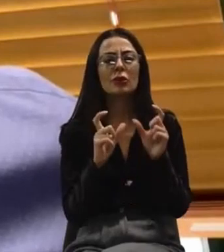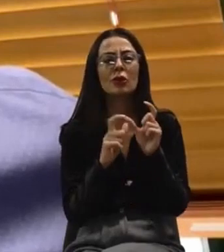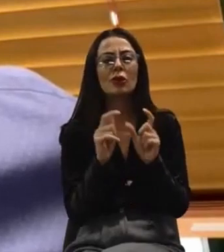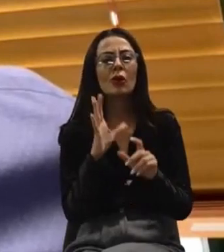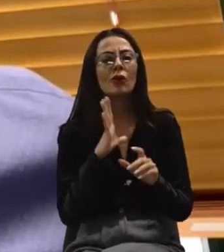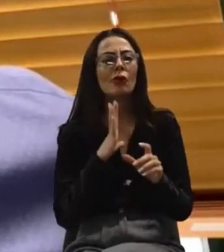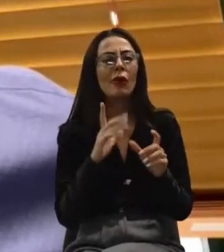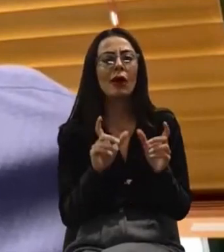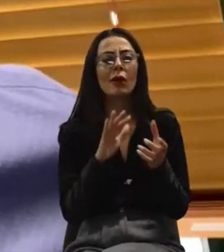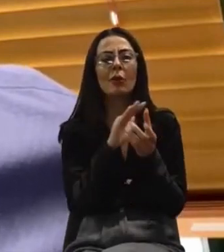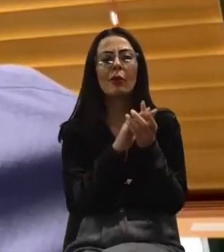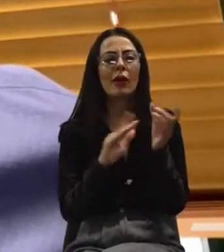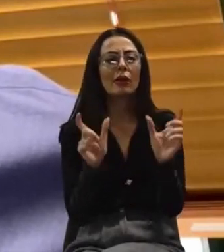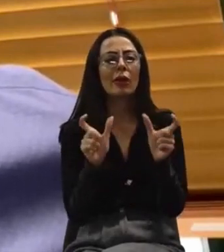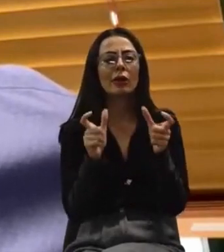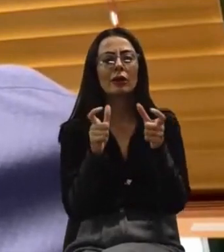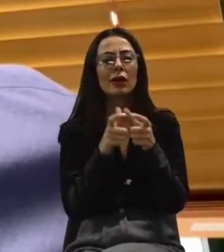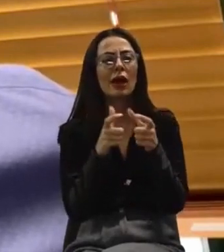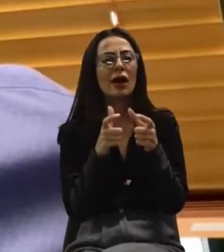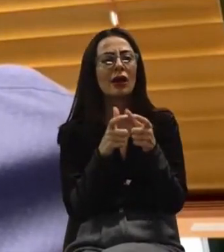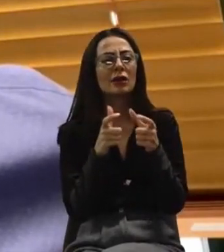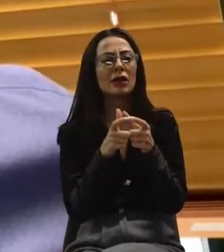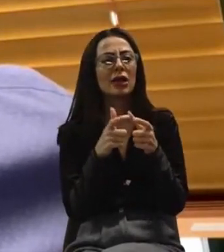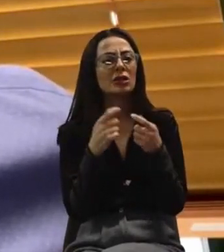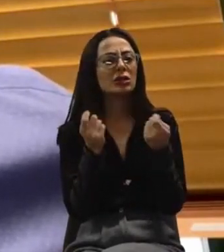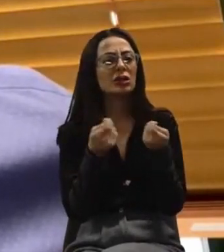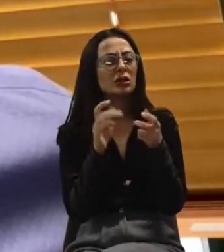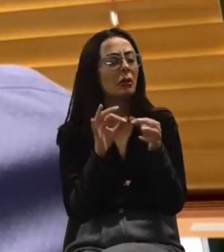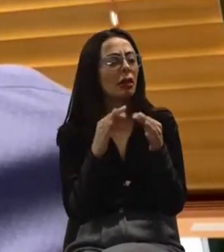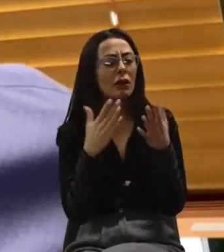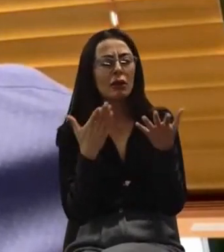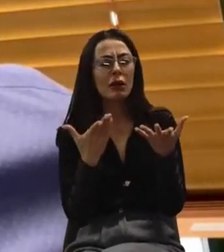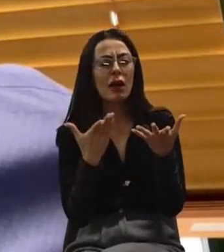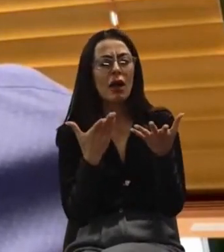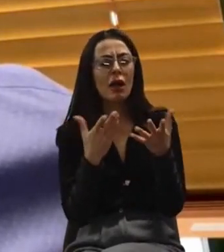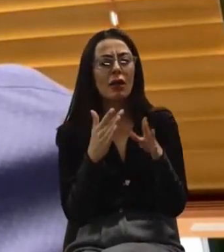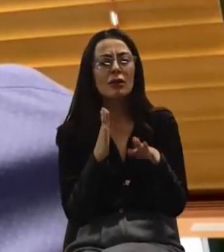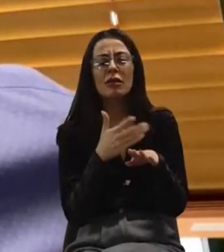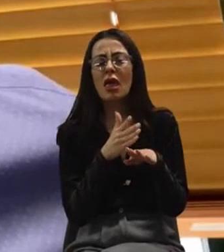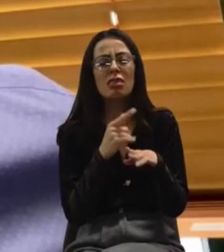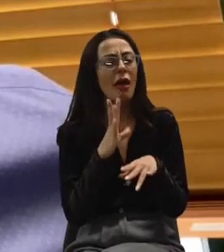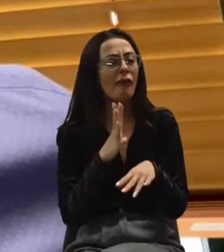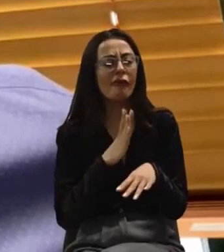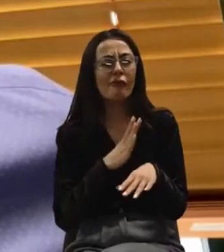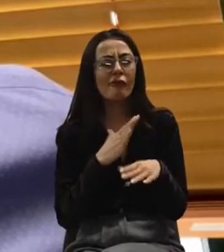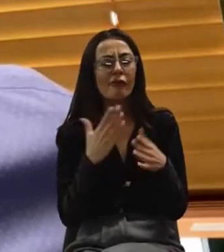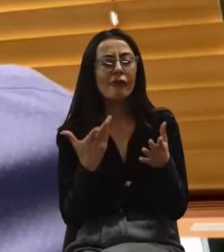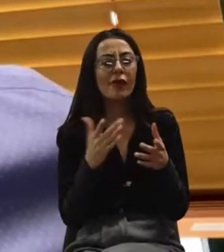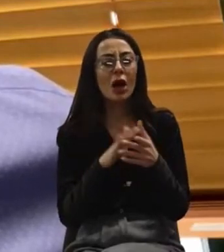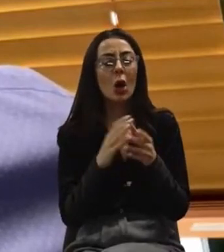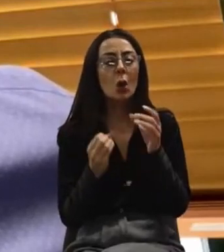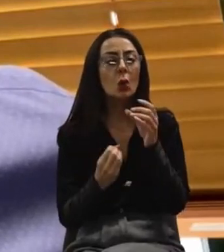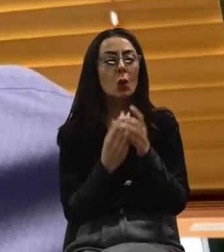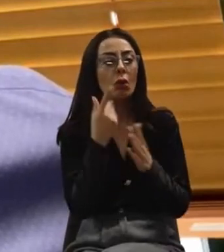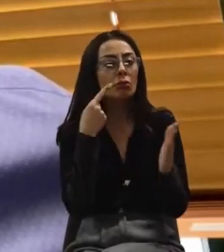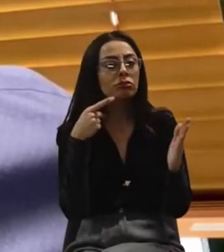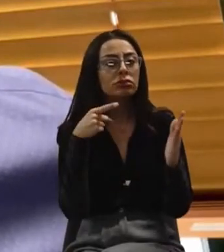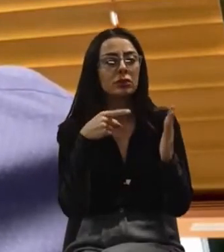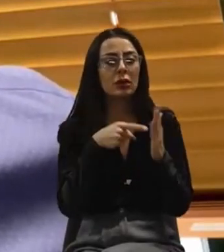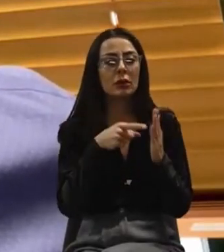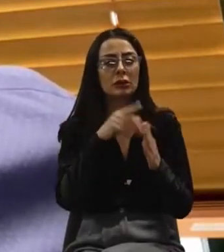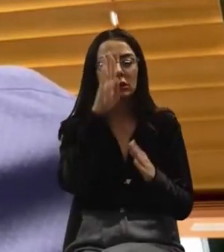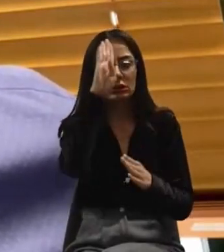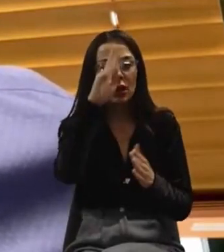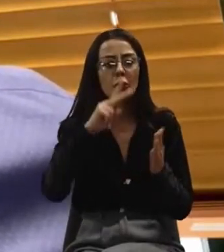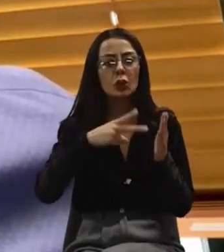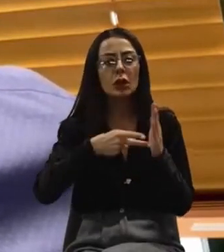mezunları ne iş yapar mezunlar Derneği'nin kuruluş amacı ve İslam Teknik Üniversitesi ve